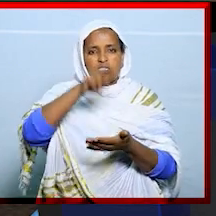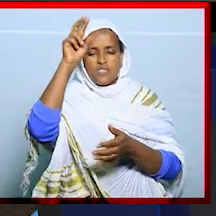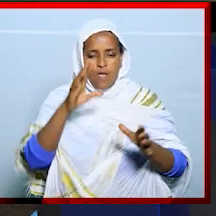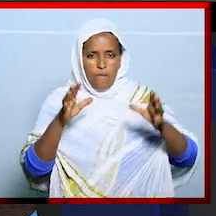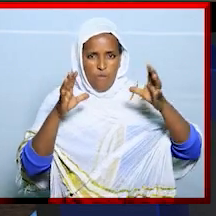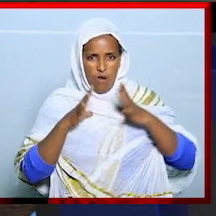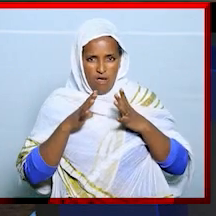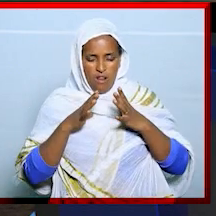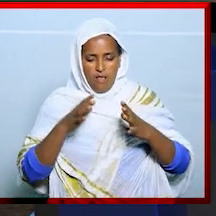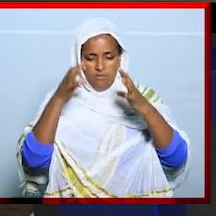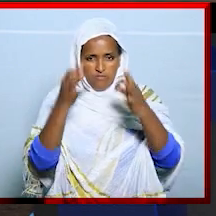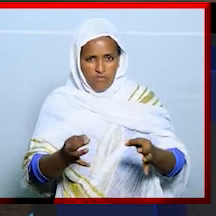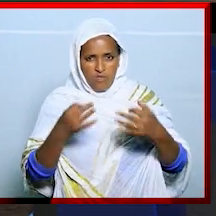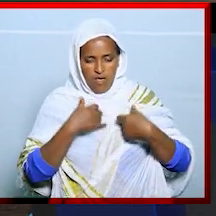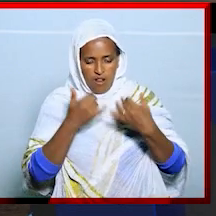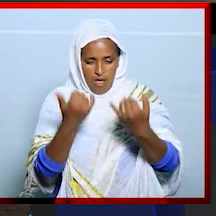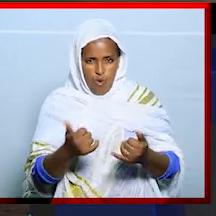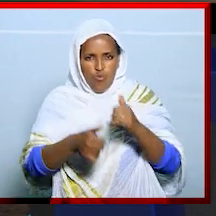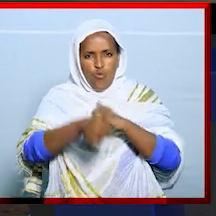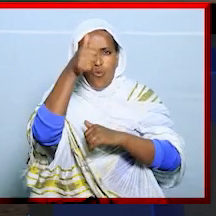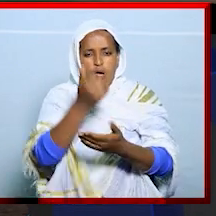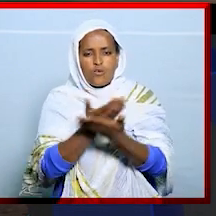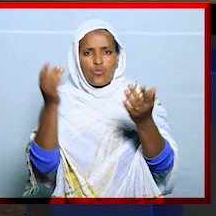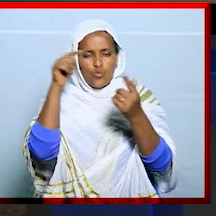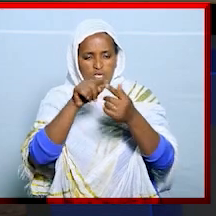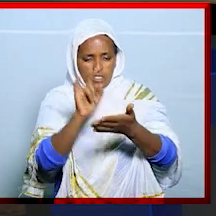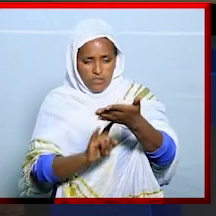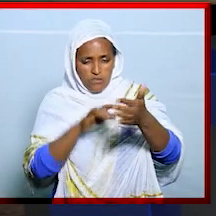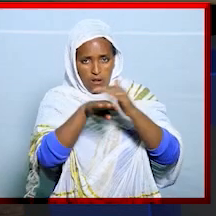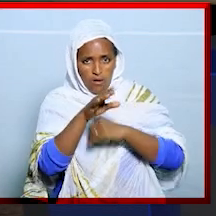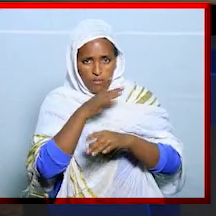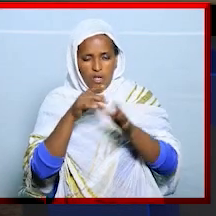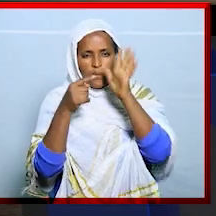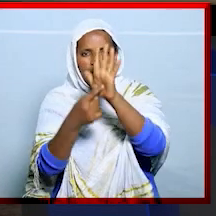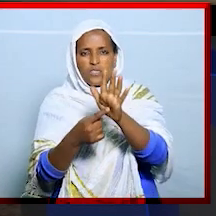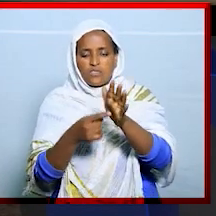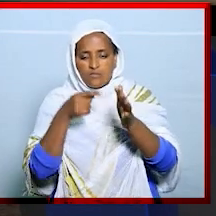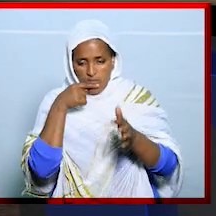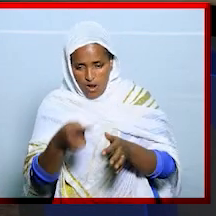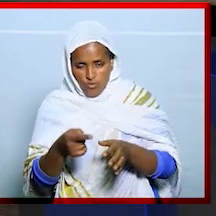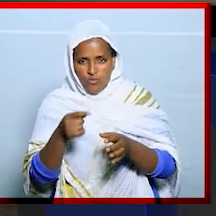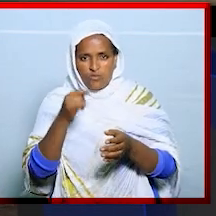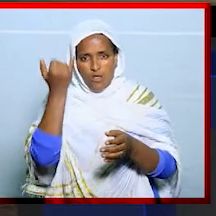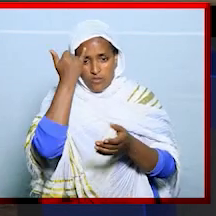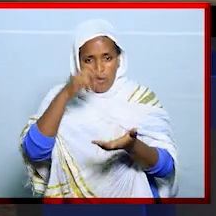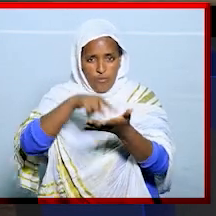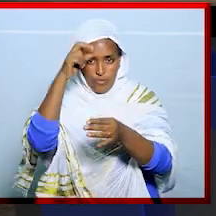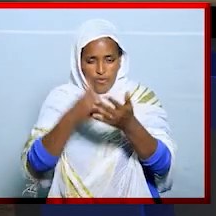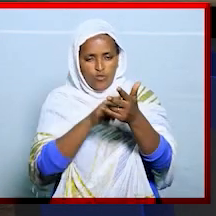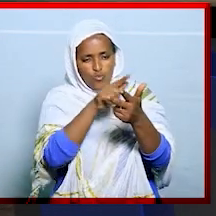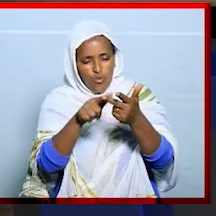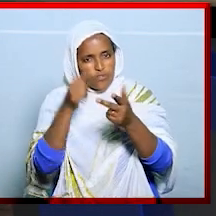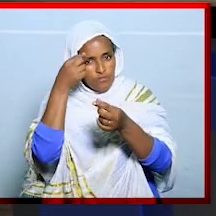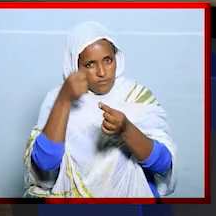ትንሣኤ በዓል የሚወሰንበት አሁን ዋና ጉዳያችን ስለሆነ ወደ ዝርዝር ባንገባም ለምልክትነት ያለውን ለማንሳት ያክል ሶስት